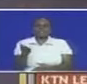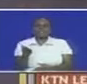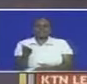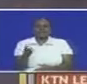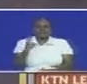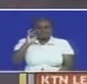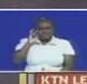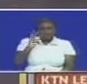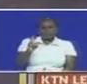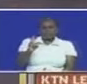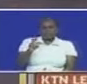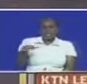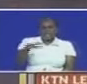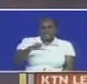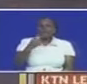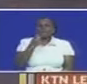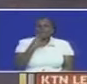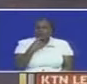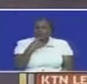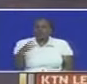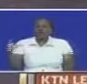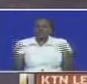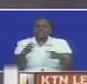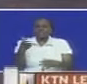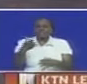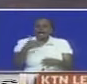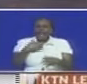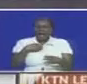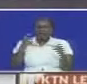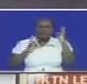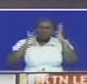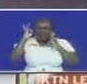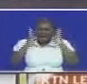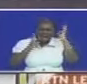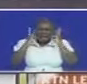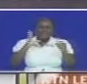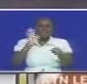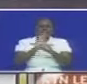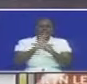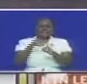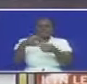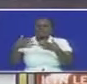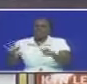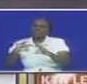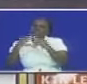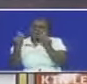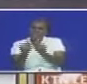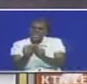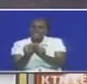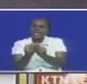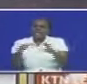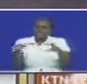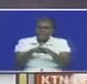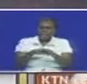Mtazamaji, basi eneo la Pokot wenyeji wengi wanaishi kwa hofu, wanaishi kwa wasiwasi, wengine wapoteza wapendo wao na wengine wanaishi